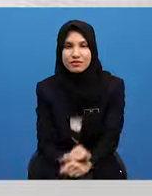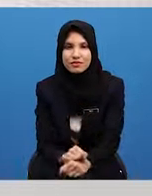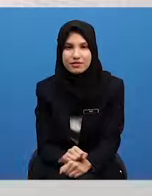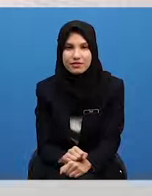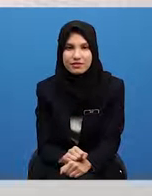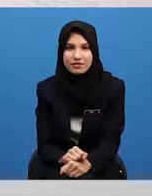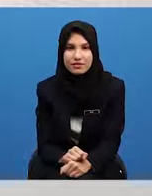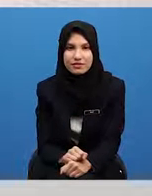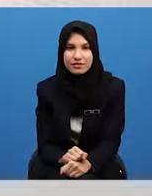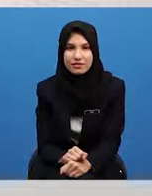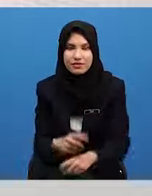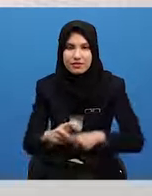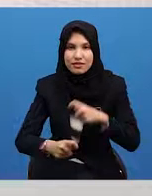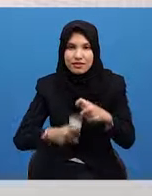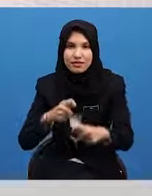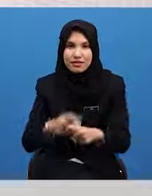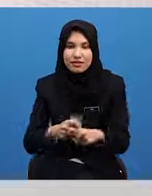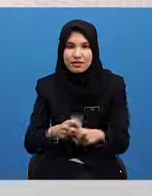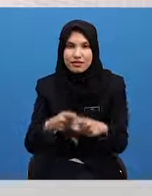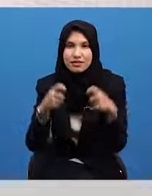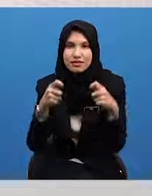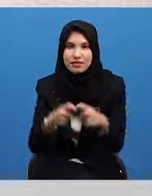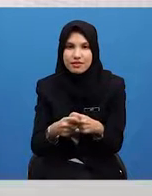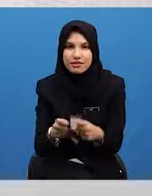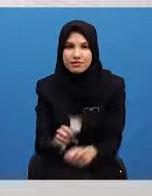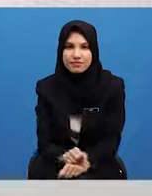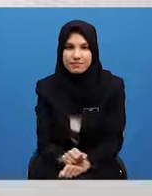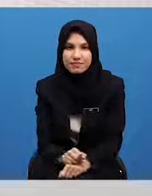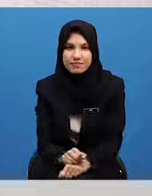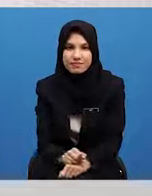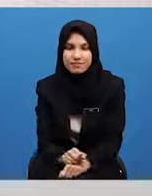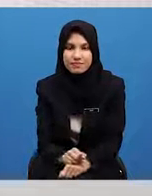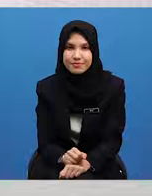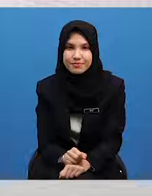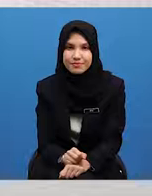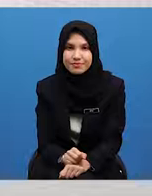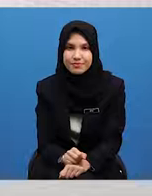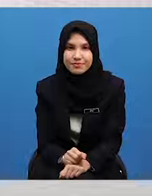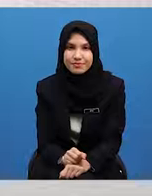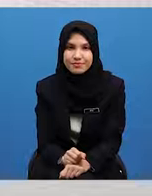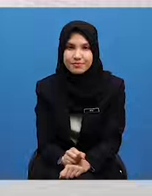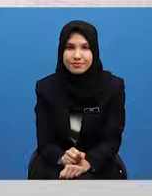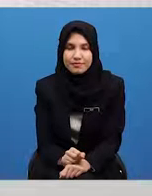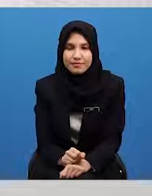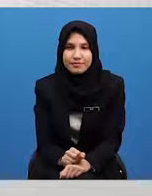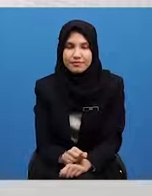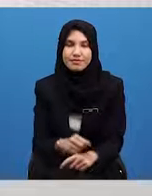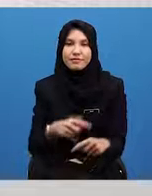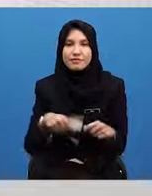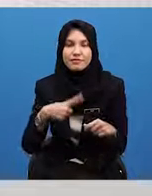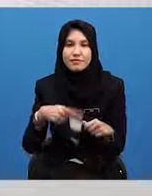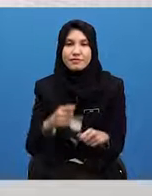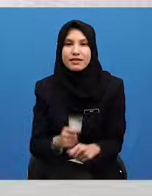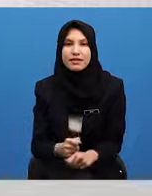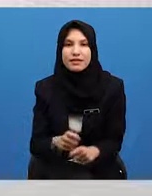bahagian takal tetap. Soalan cikgu adalah apabila